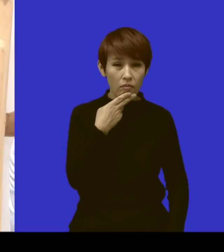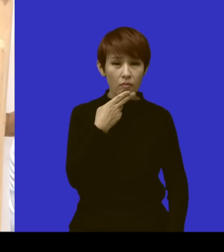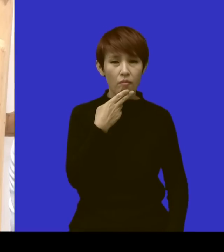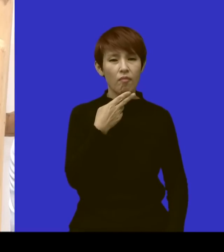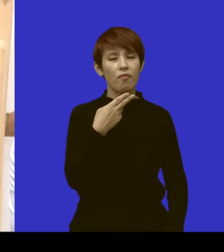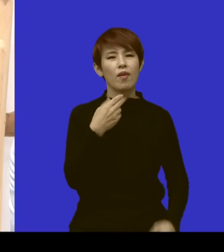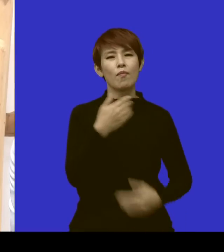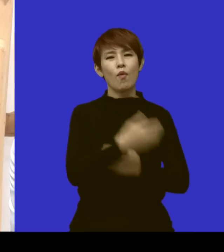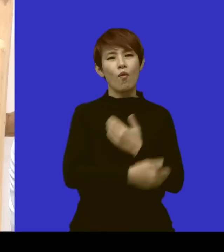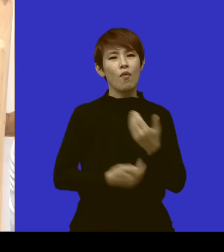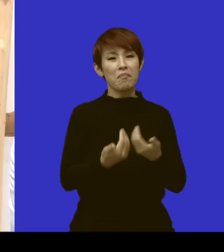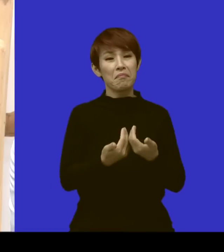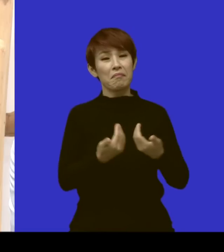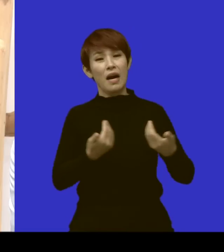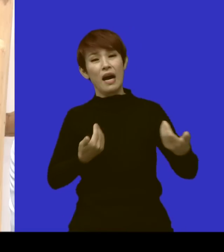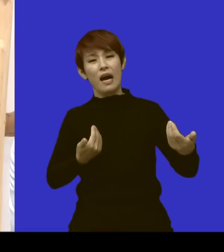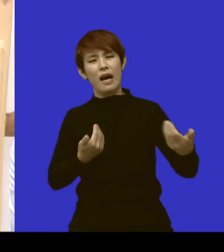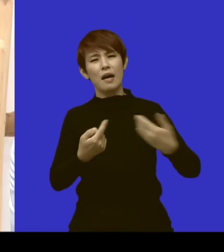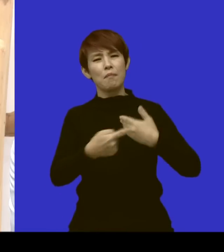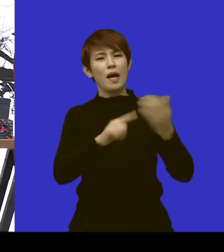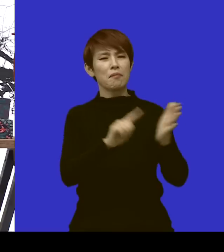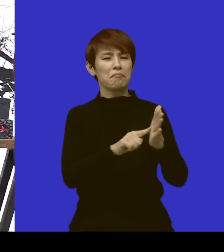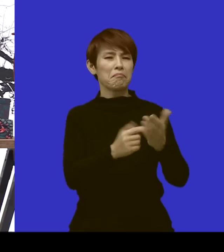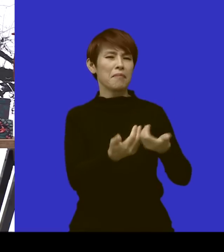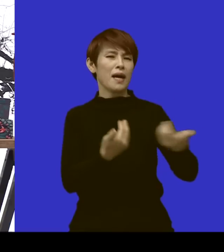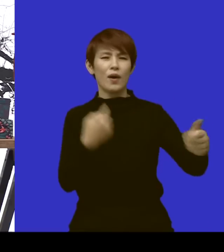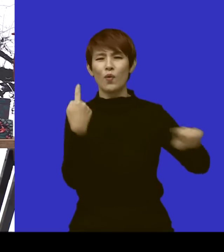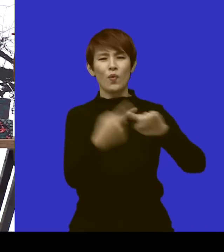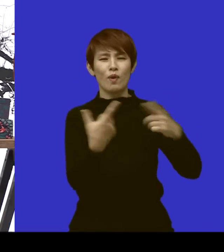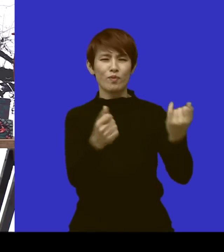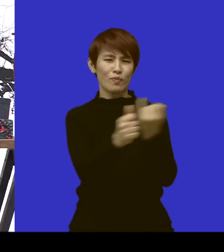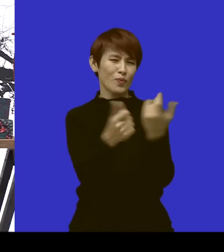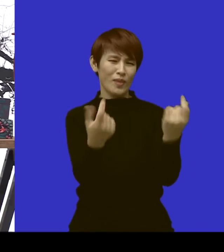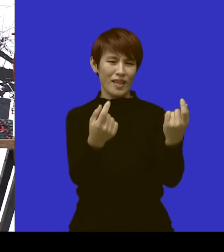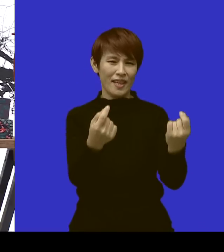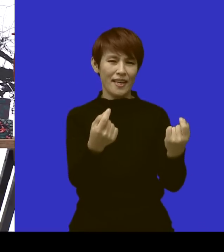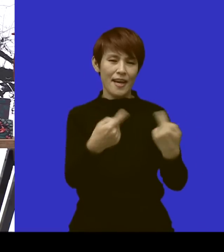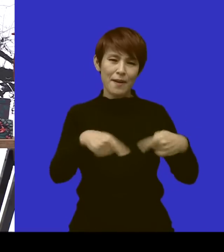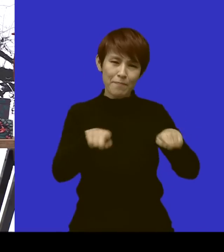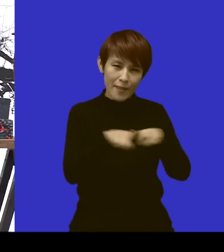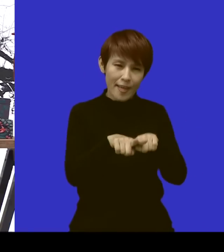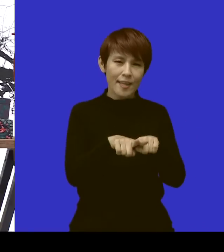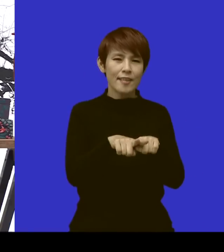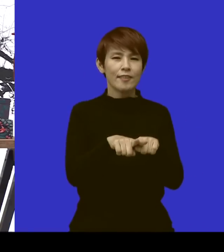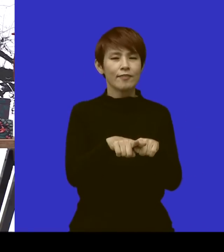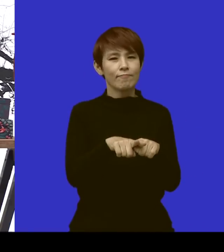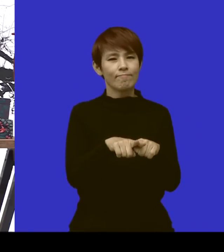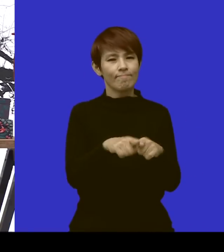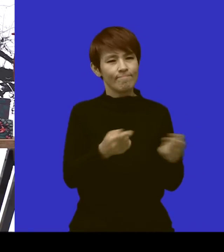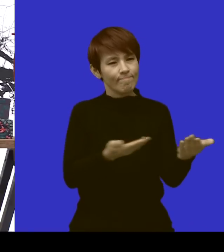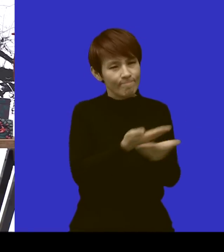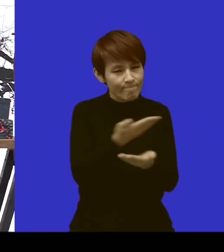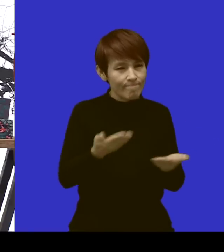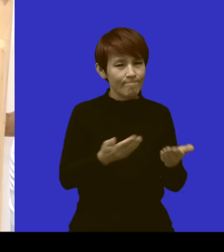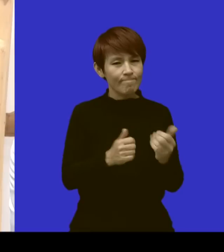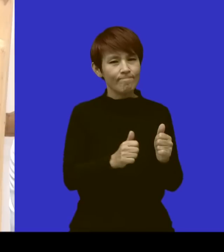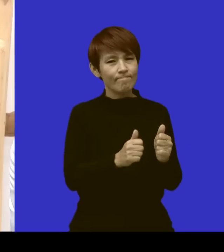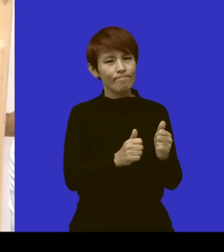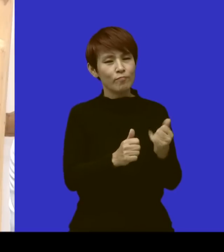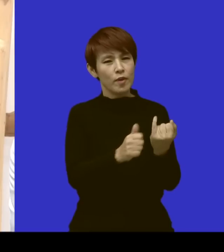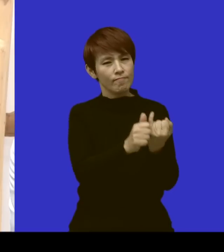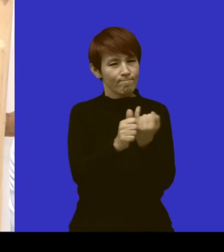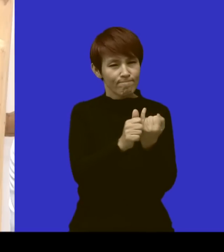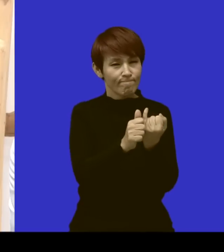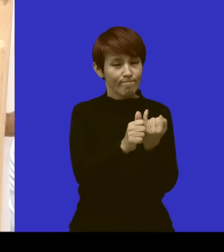몸이 멀어지면 마음도 멀어진다고 부부도 그렇더라고요. 그래서 자꾸 시간을 내고 그럼요. 같이 무언가를 하지 않으니까